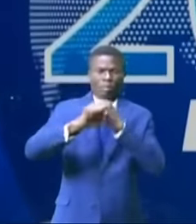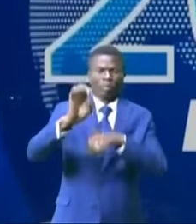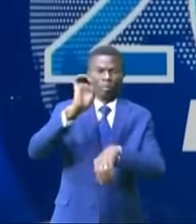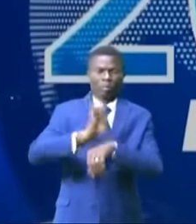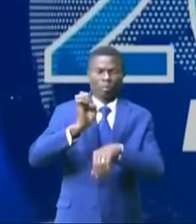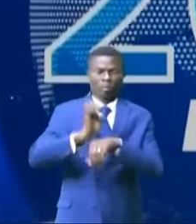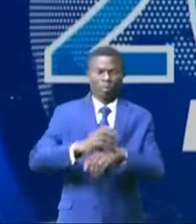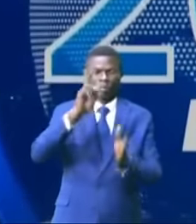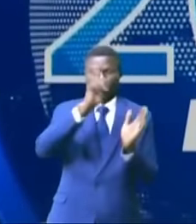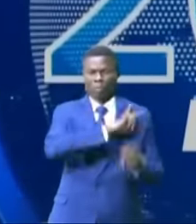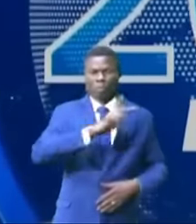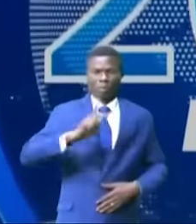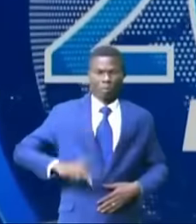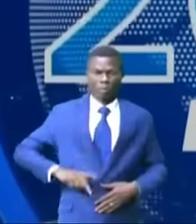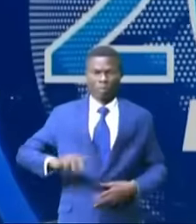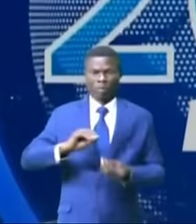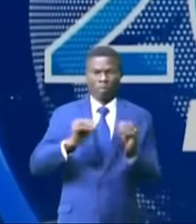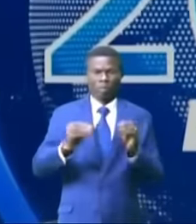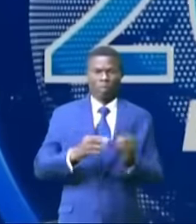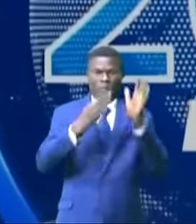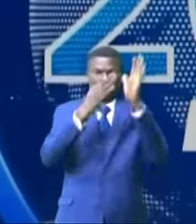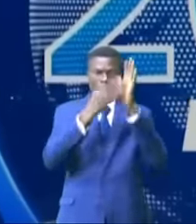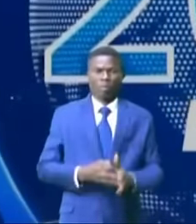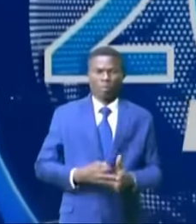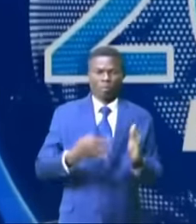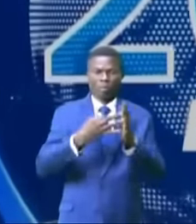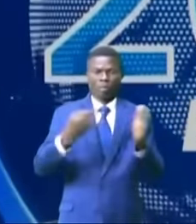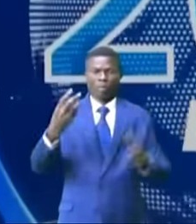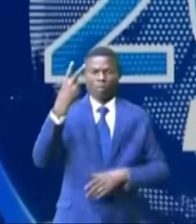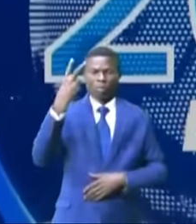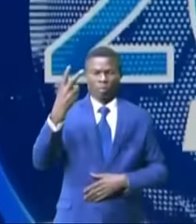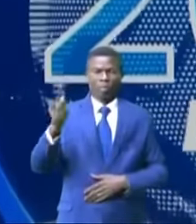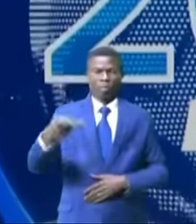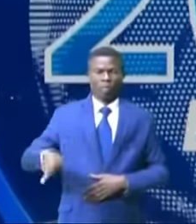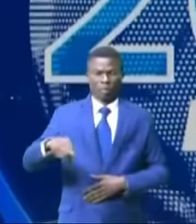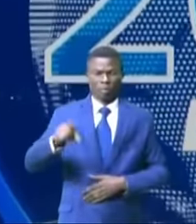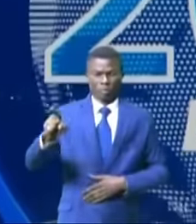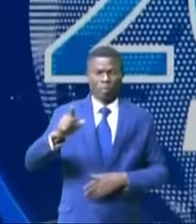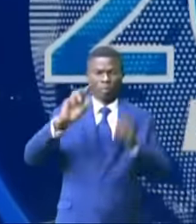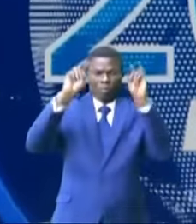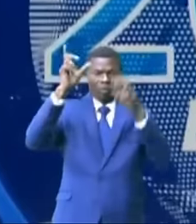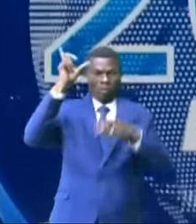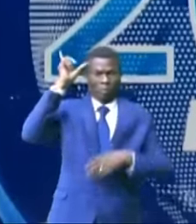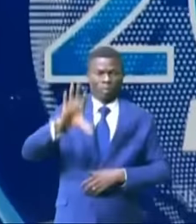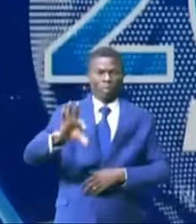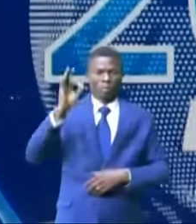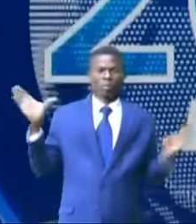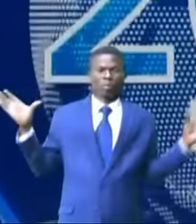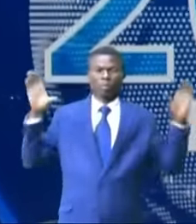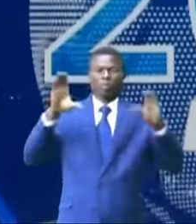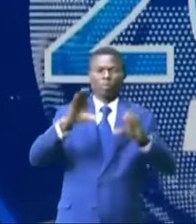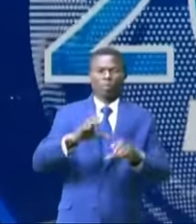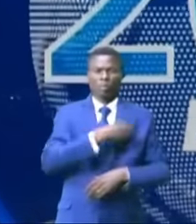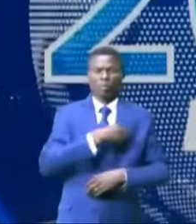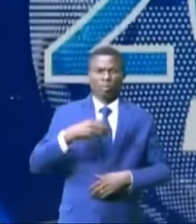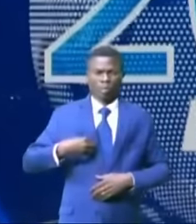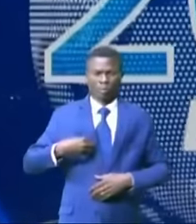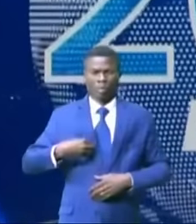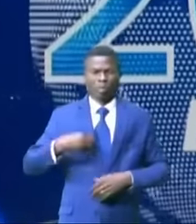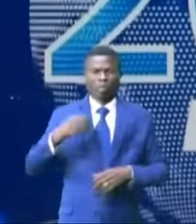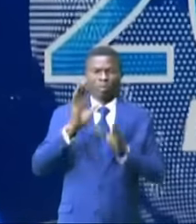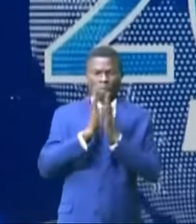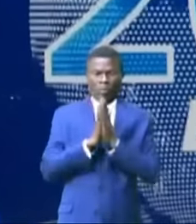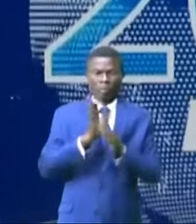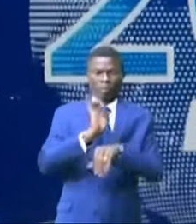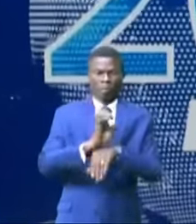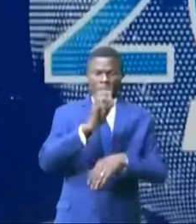l'église kimbanguiste. Le numéro 882 au provincial, toujours à Lubumbashi, a choisi de rassembler les femmes dynamiques kimbanguistes.